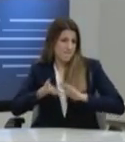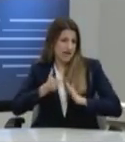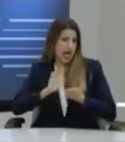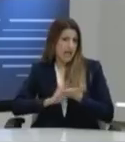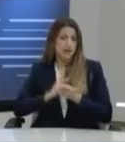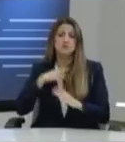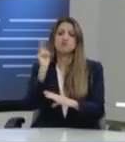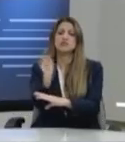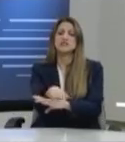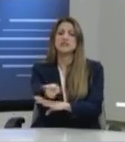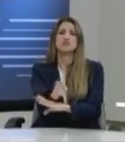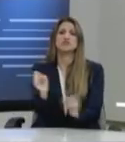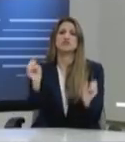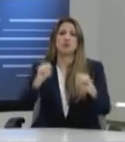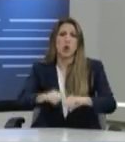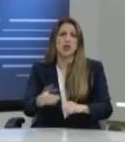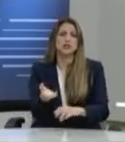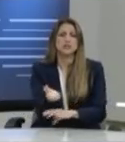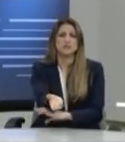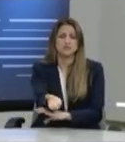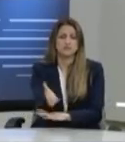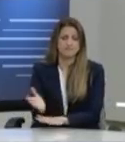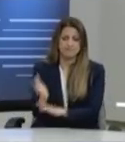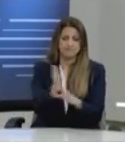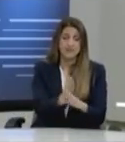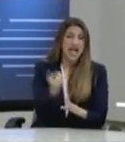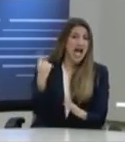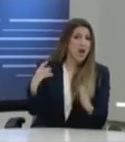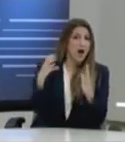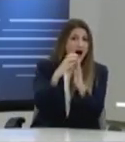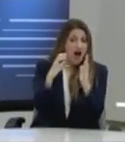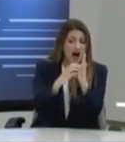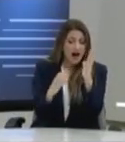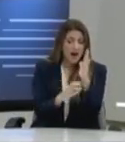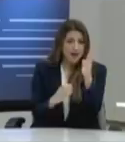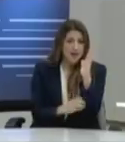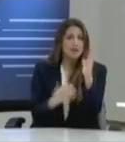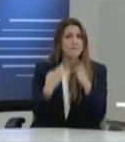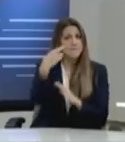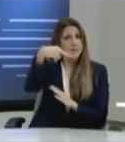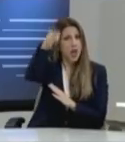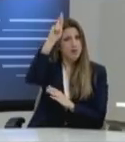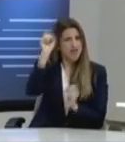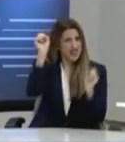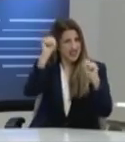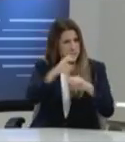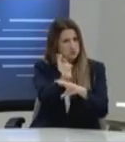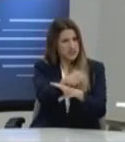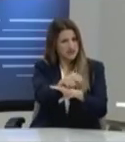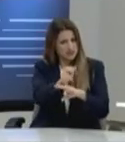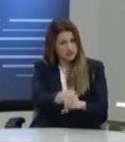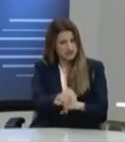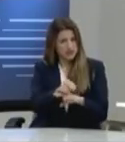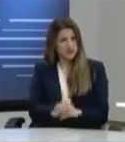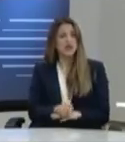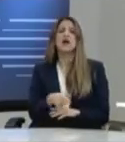ψηφίζεται η κοινή πρόταση. Υπήρχαν όμως και μια σειρά από άρθρα τα οποία συγκέντρωσαν την αυξημένη πλειοψηφία χωρίς